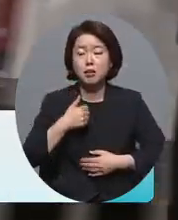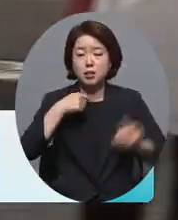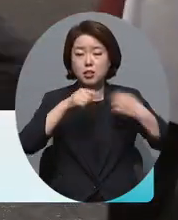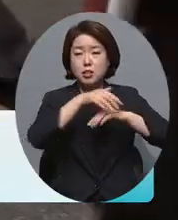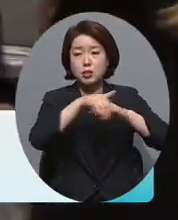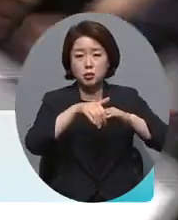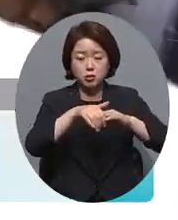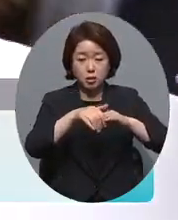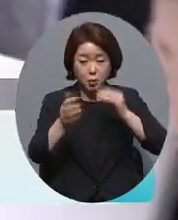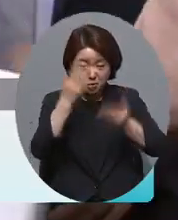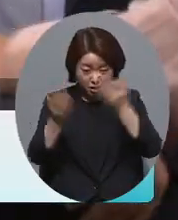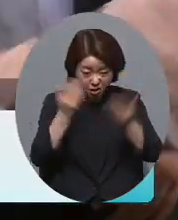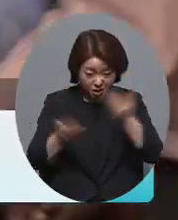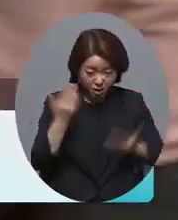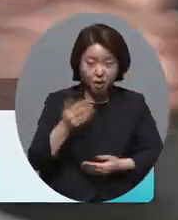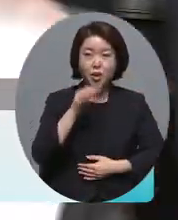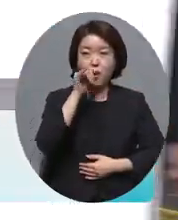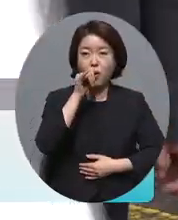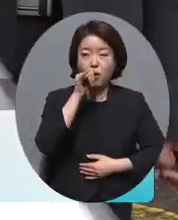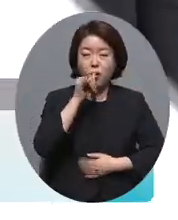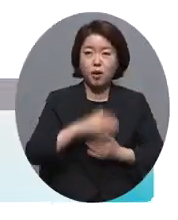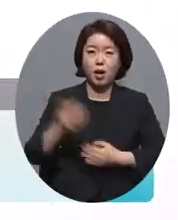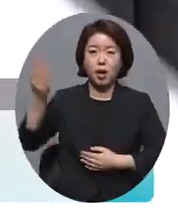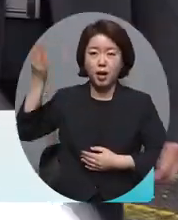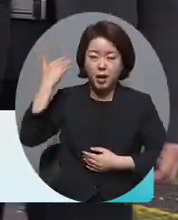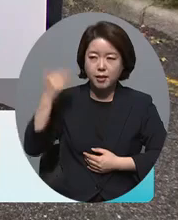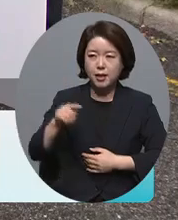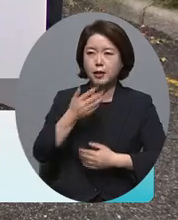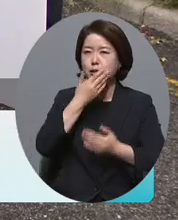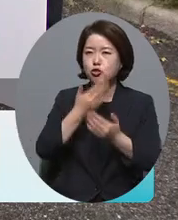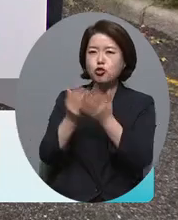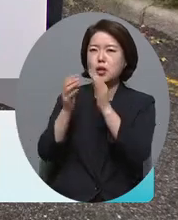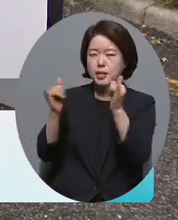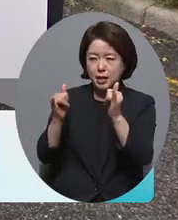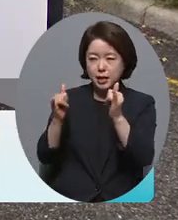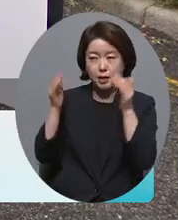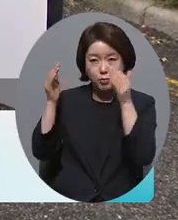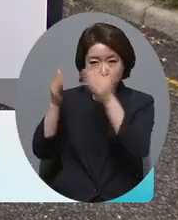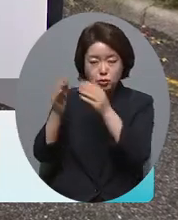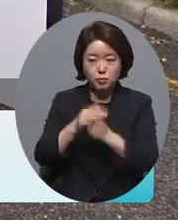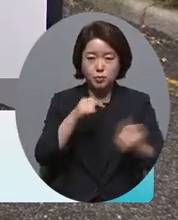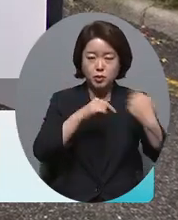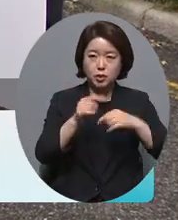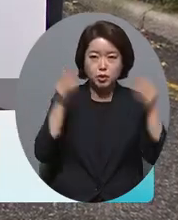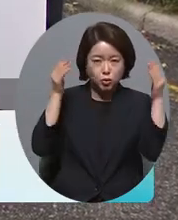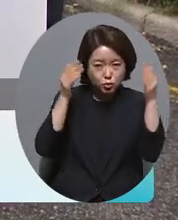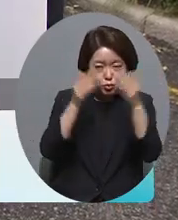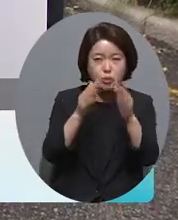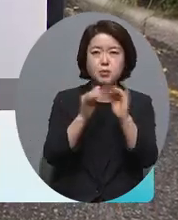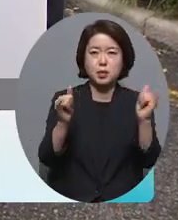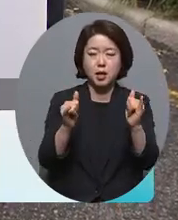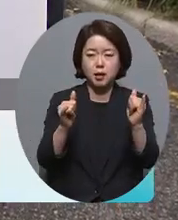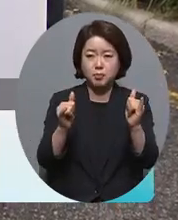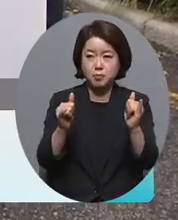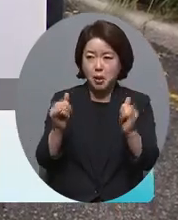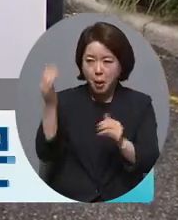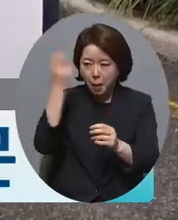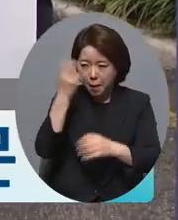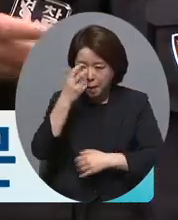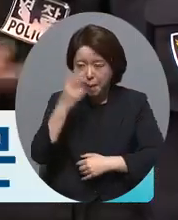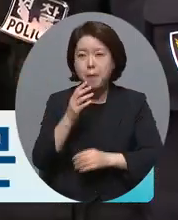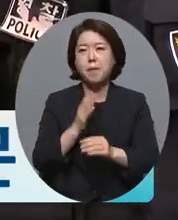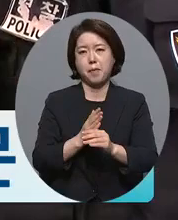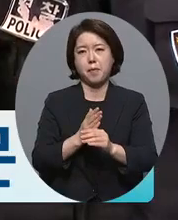부처들을 좀 탈탈 털고 있거나 아니면 당시 인사들을 중심으로 또는 그 정치적인 사안들을 중심으로 이제 감사를 하고 있다 보니까